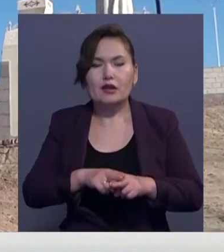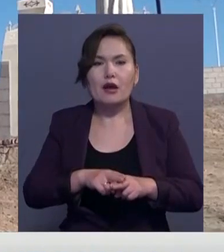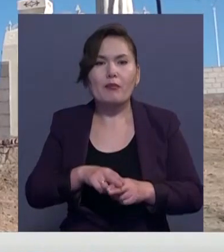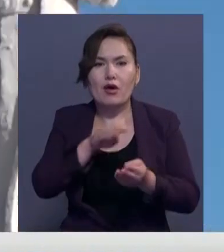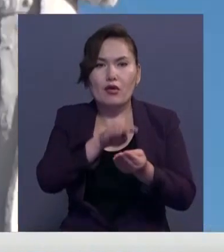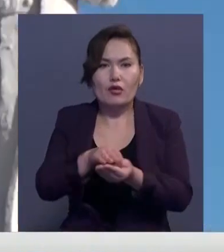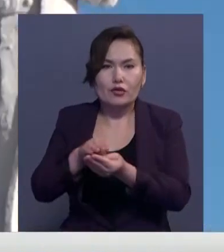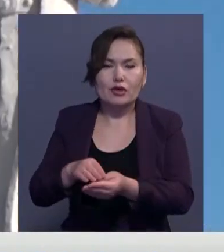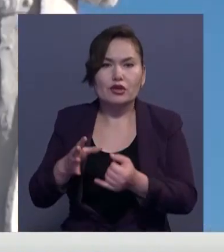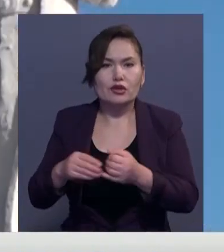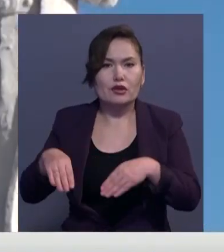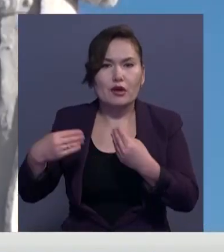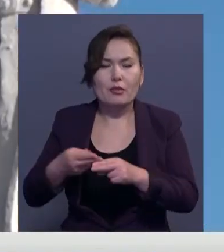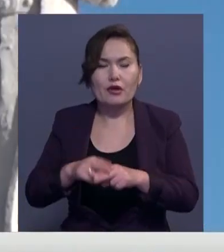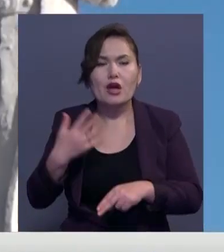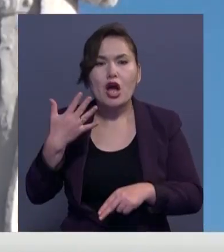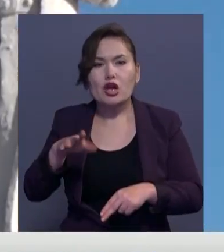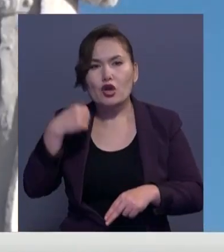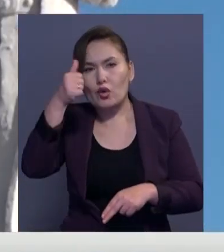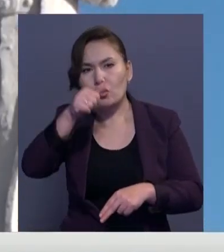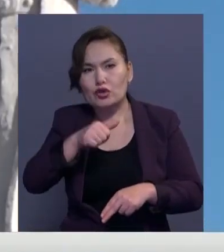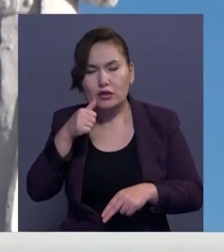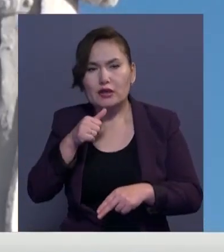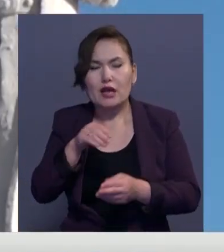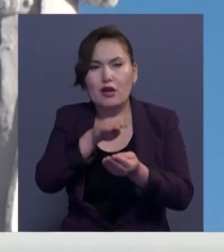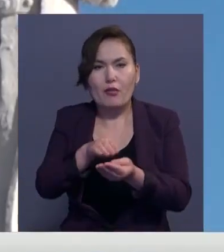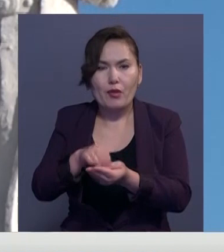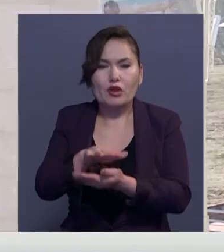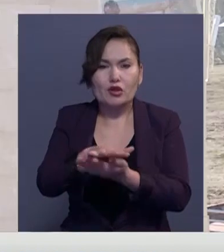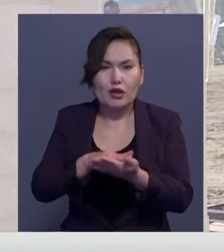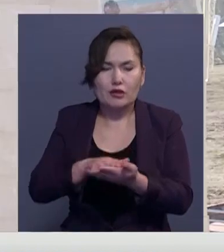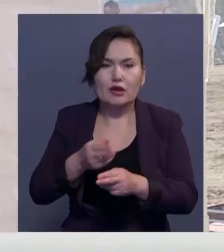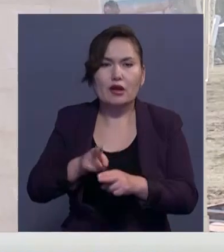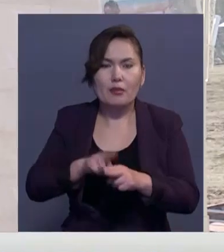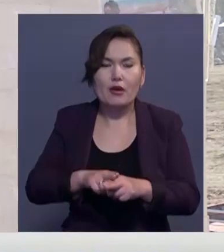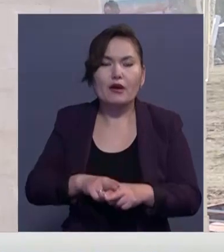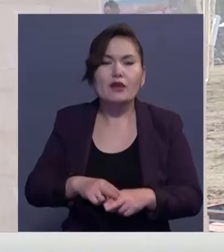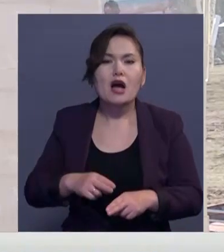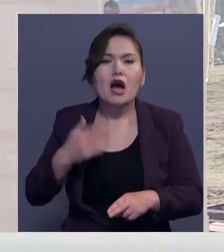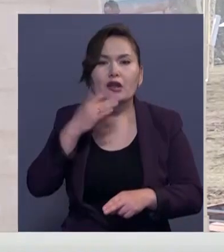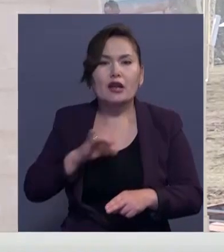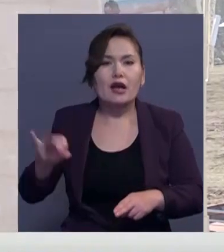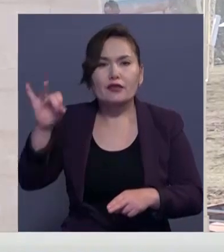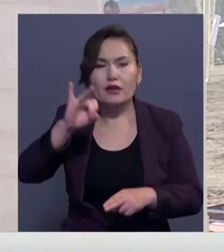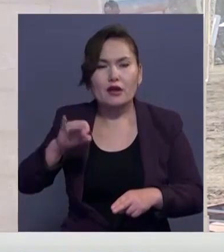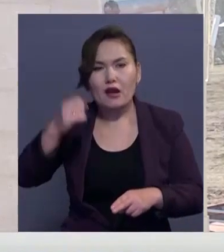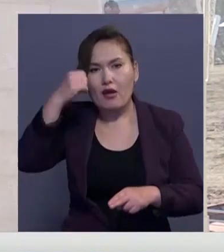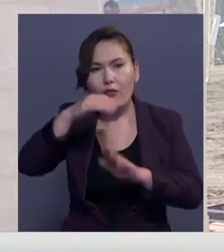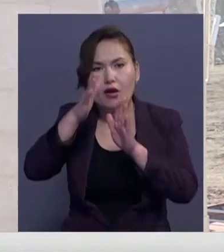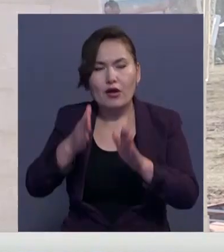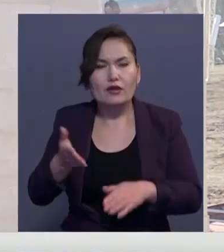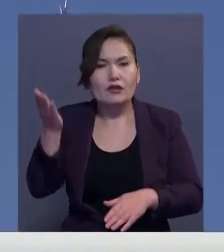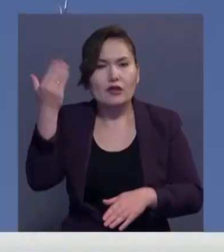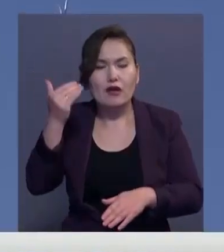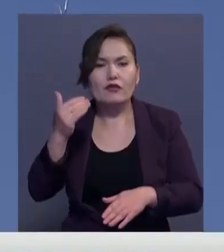жерлеуге бөлінген. Мұндағы зираттар 50-ші жылдары пайда болып, бүгінгі күнге дейін жалғасып келеді. Этнотарихи кешен салынбай тұрып, бұған ешкім аса мән